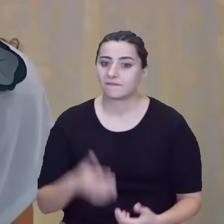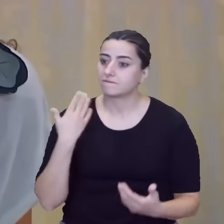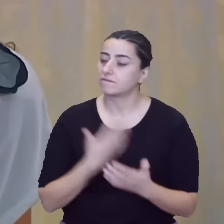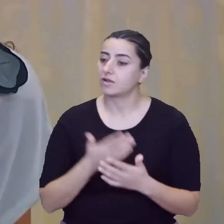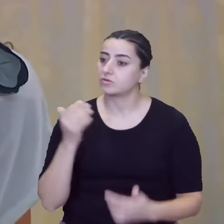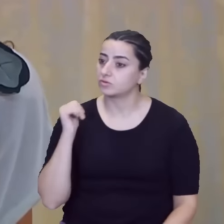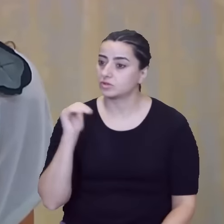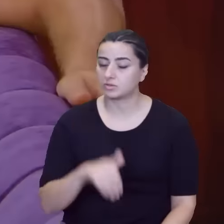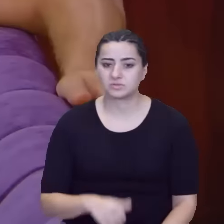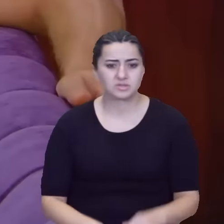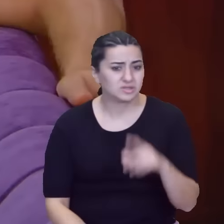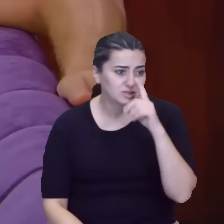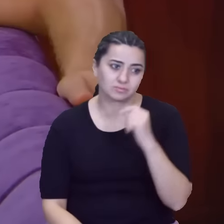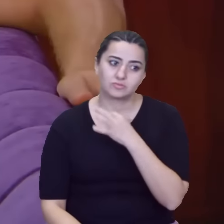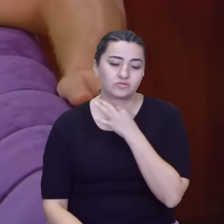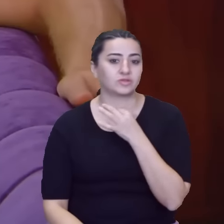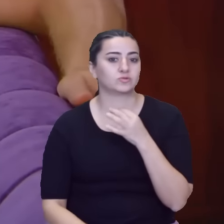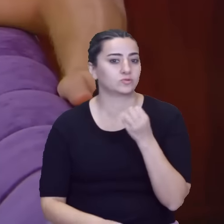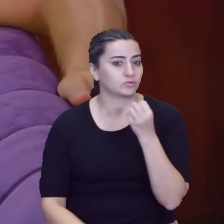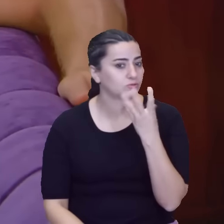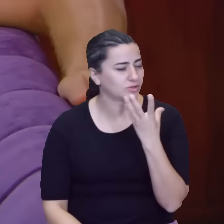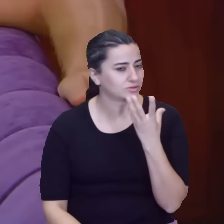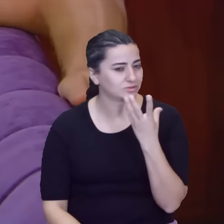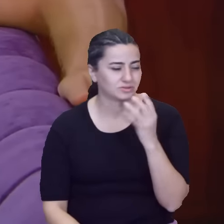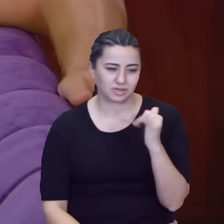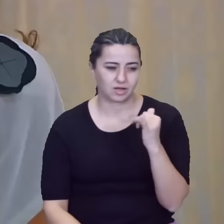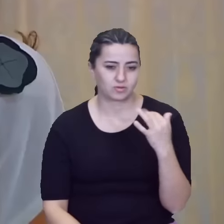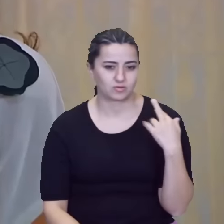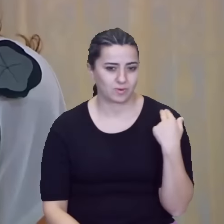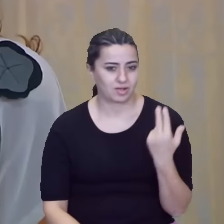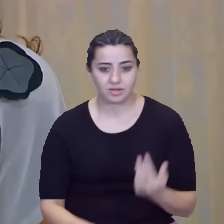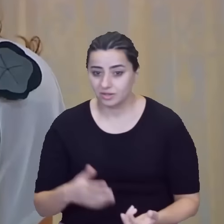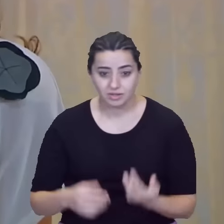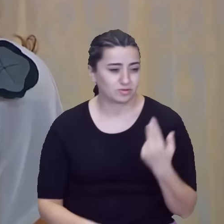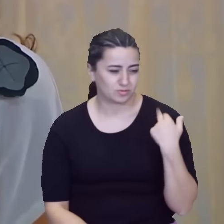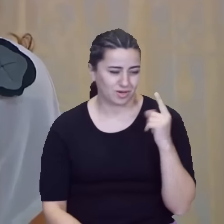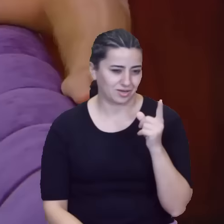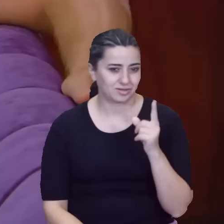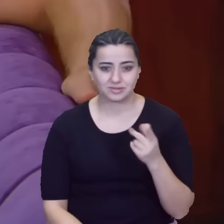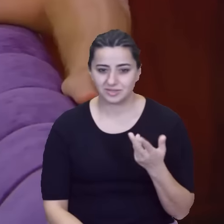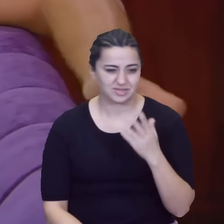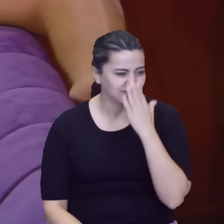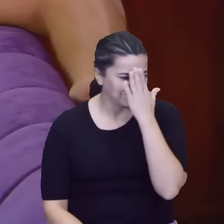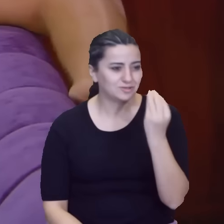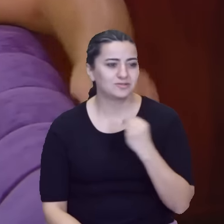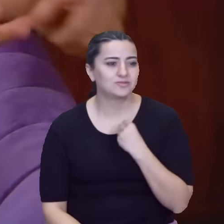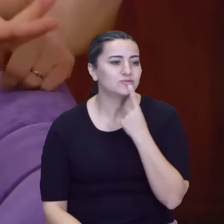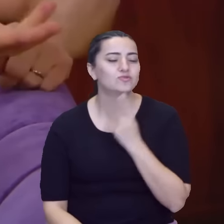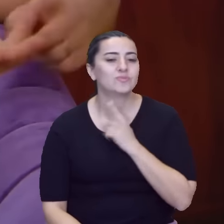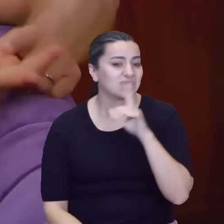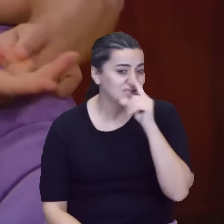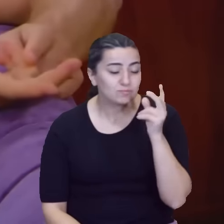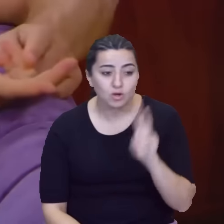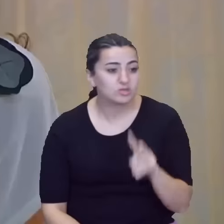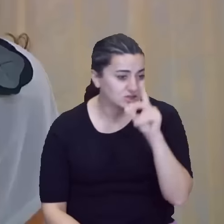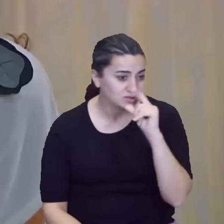vay. Dönmüş ya. Ya Gülden. Hah. Mahsus yapıyorsun değil mi? Neyi? Mahsus yapıyorsun. Neyi mahsus yapıyorsun? Gıcıklığını söylemiyorsun yani. Kim